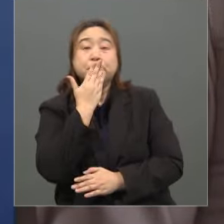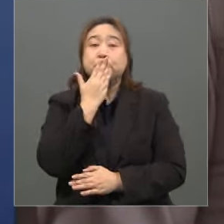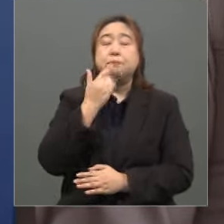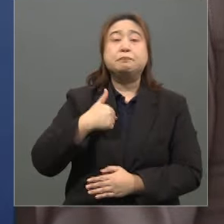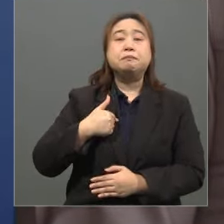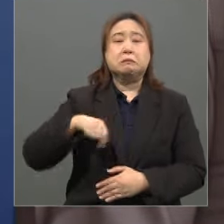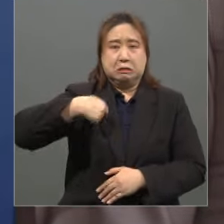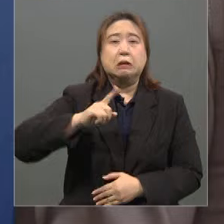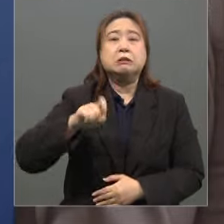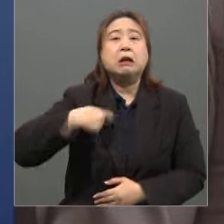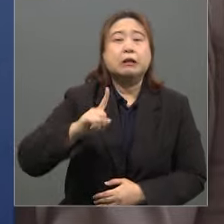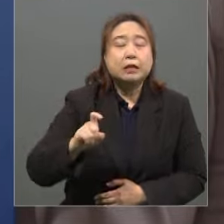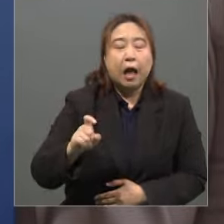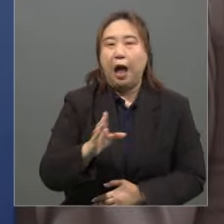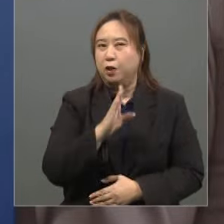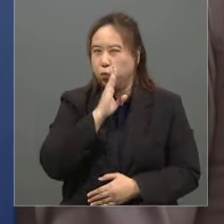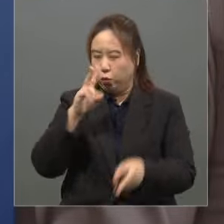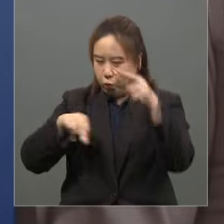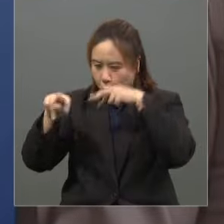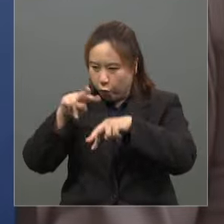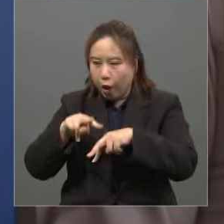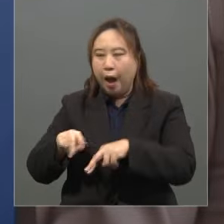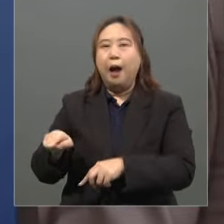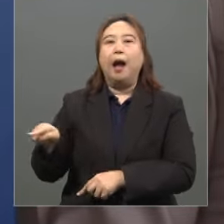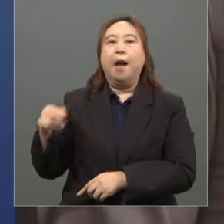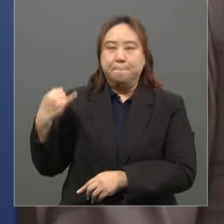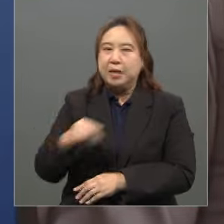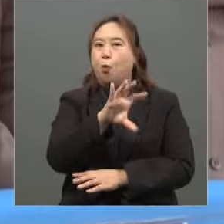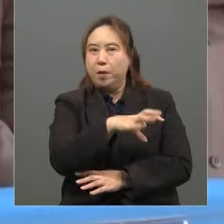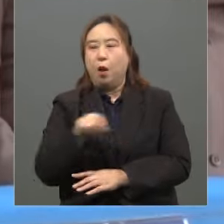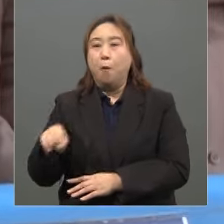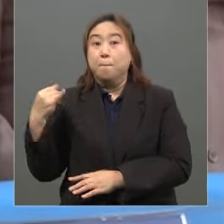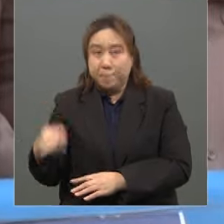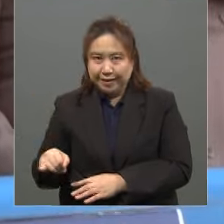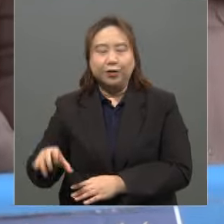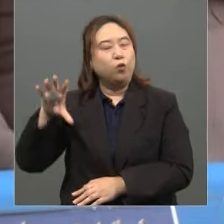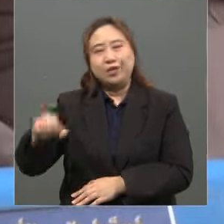วจพยานหลักฐานหากชี้ชัดว่าเป็นผู้ต้องหาก็จะถูกแจ้งข้อกล่าวหาค่ะ